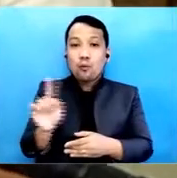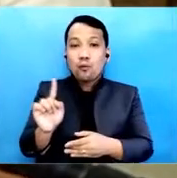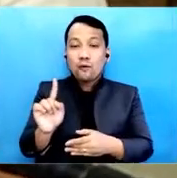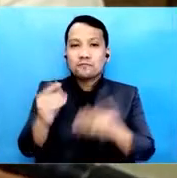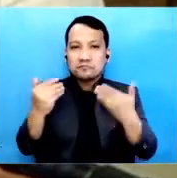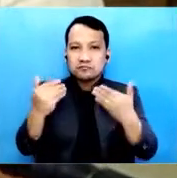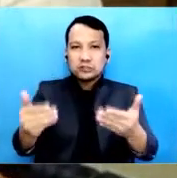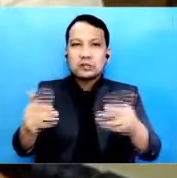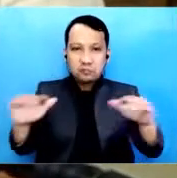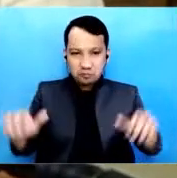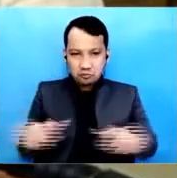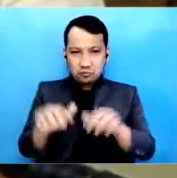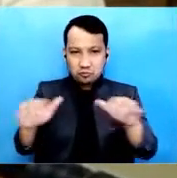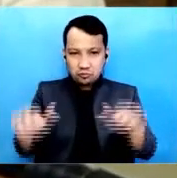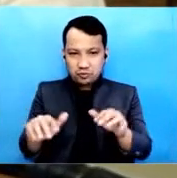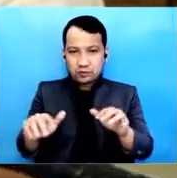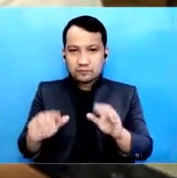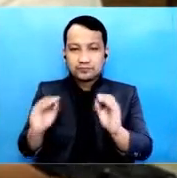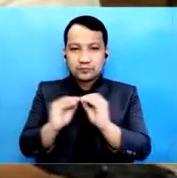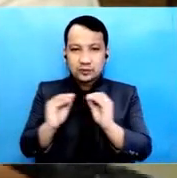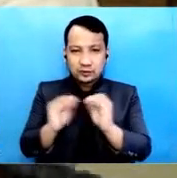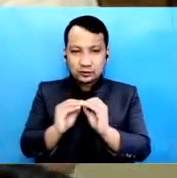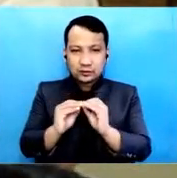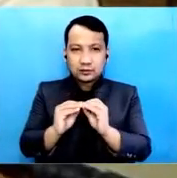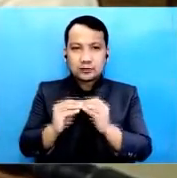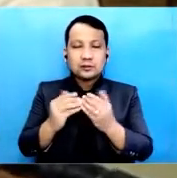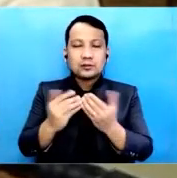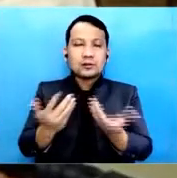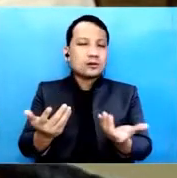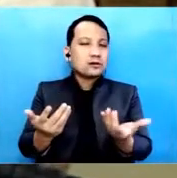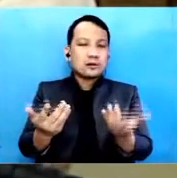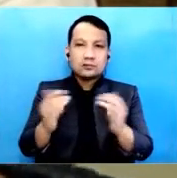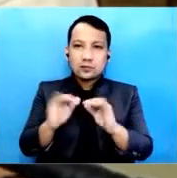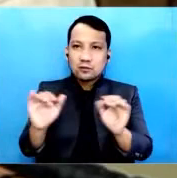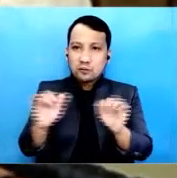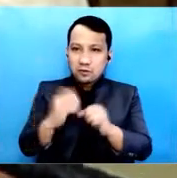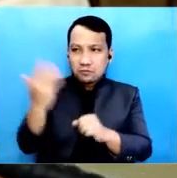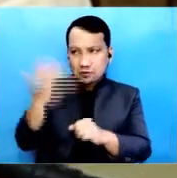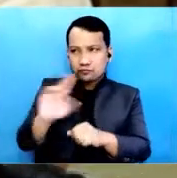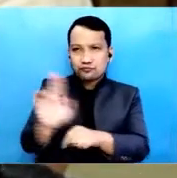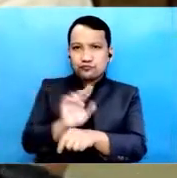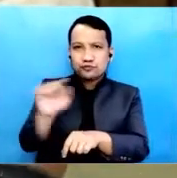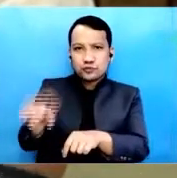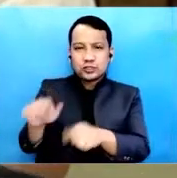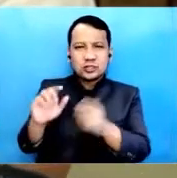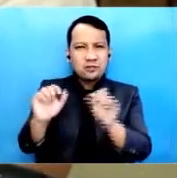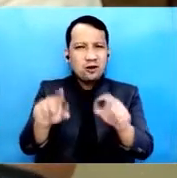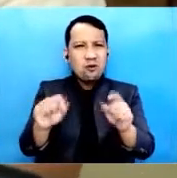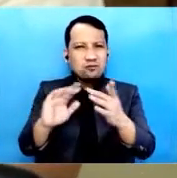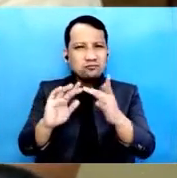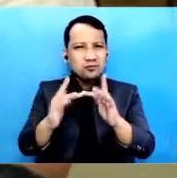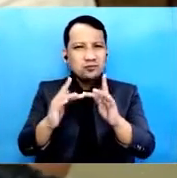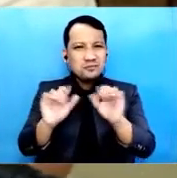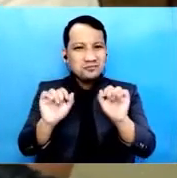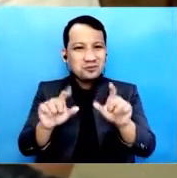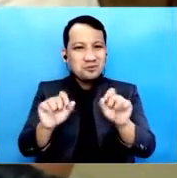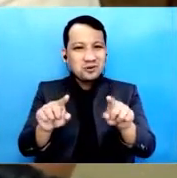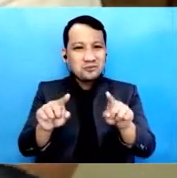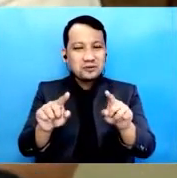sustainable na programa tulad po ng mga pangkabuhayan. Mga magagamit nila sa online selling, magagamit nila